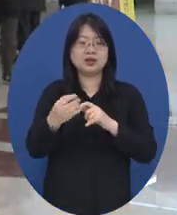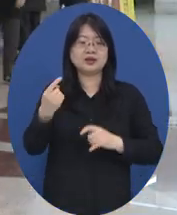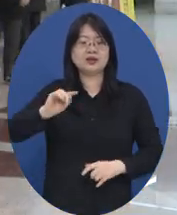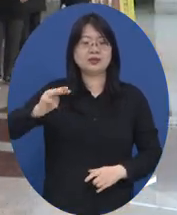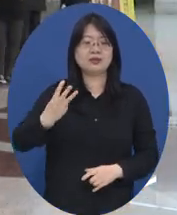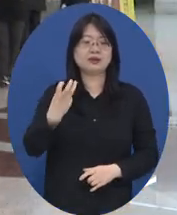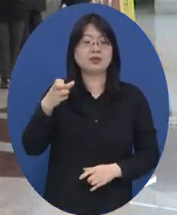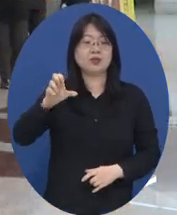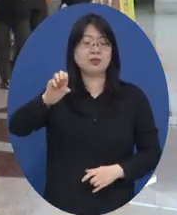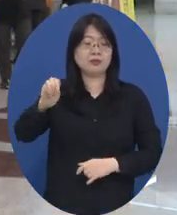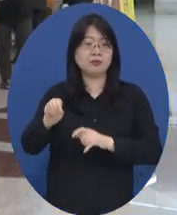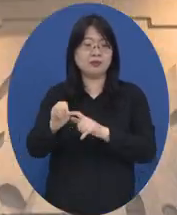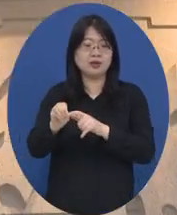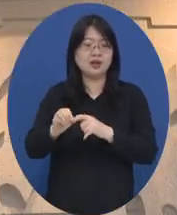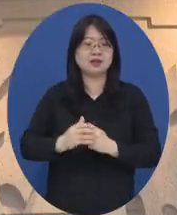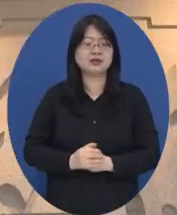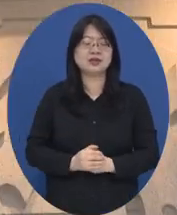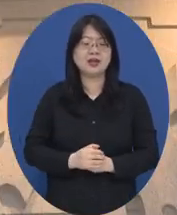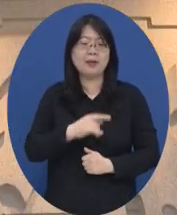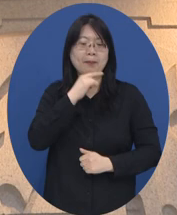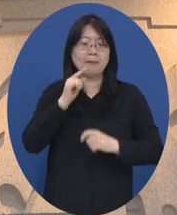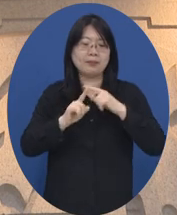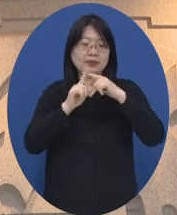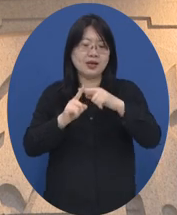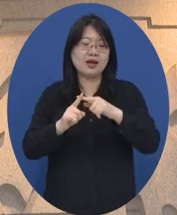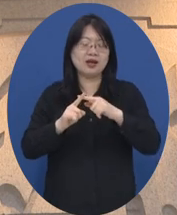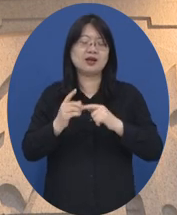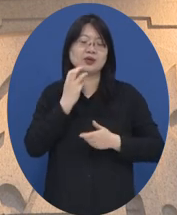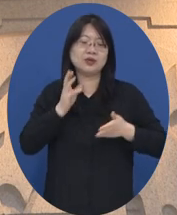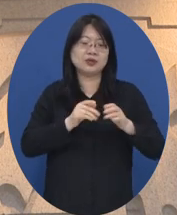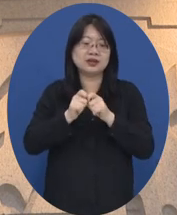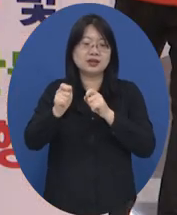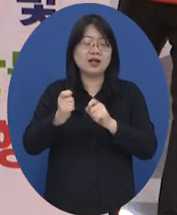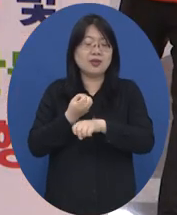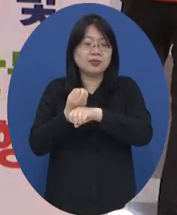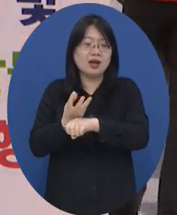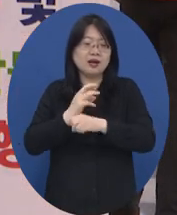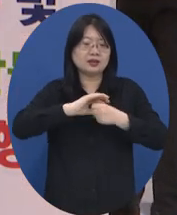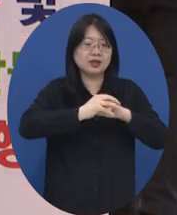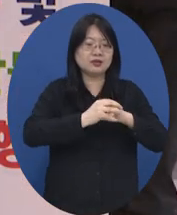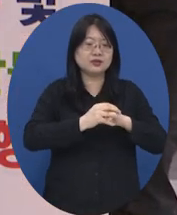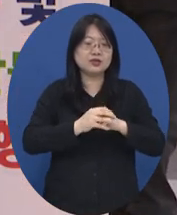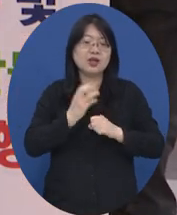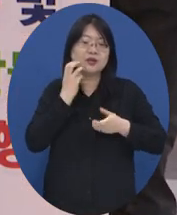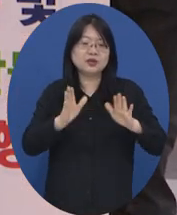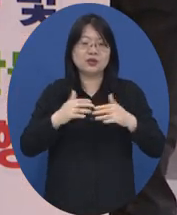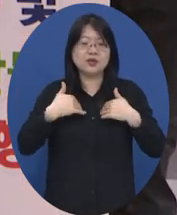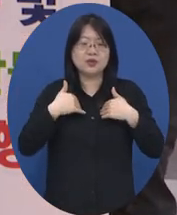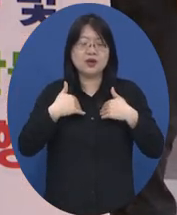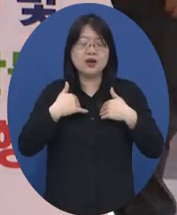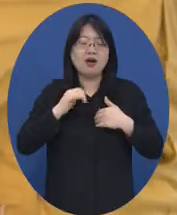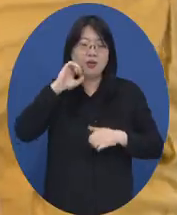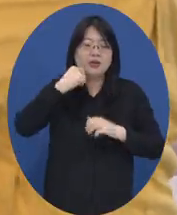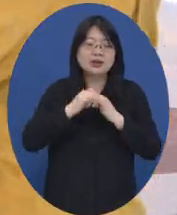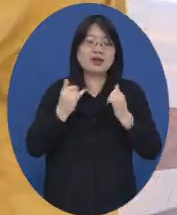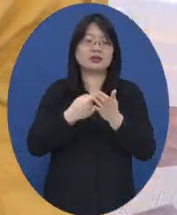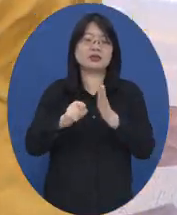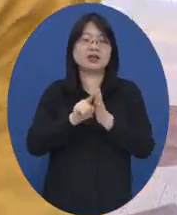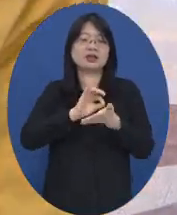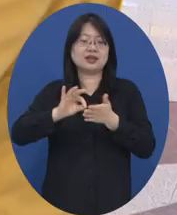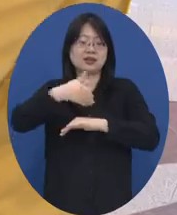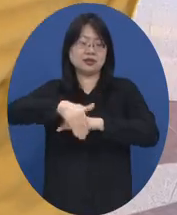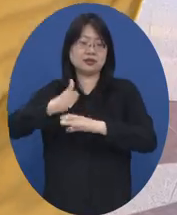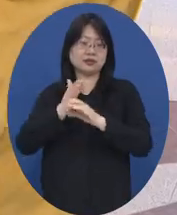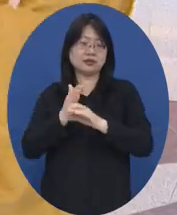이번 모금운동을 통해 모인 성금 1,335만 원은 대한적십자사 경기도지회에 전달돼 대구 시민과 경기도 취약계층을